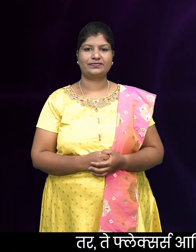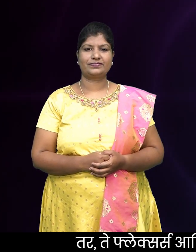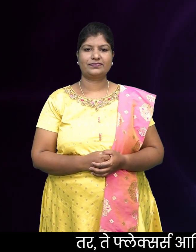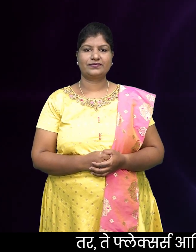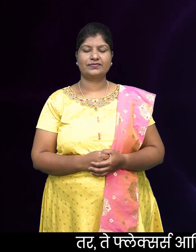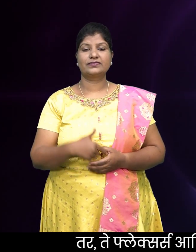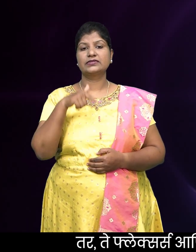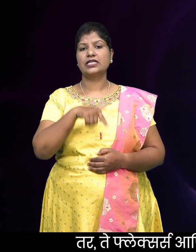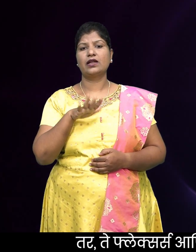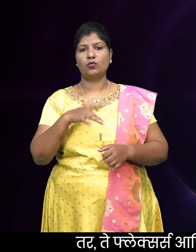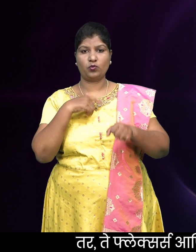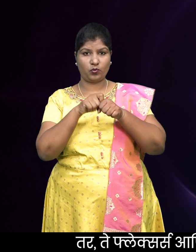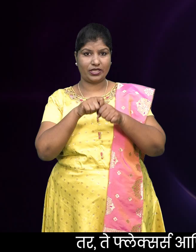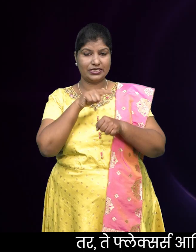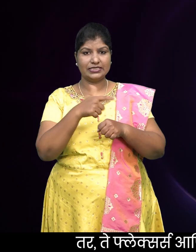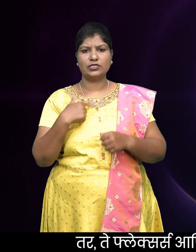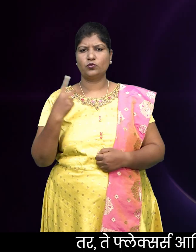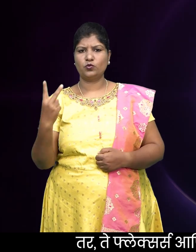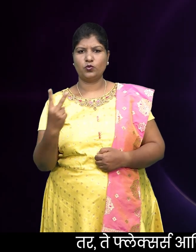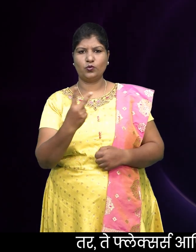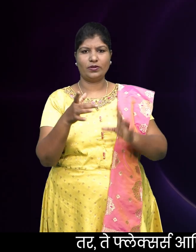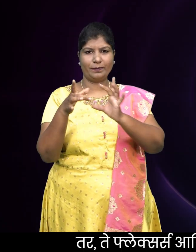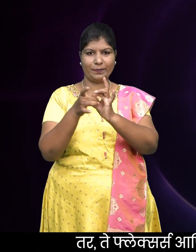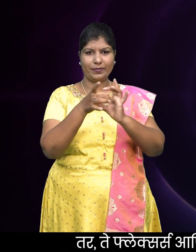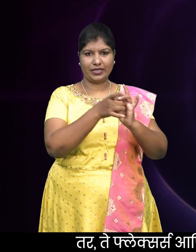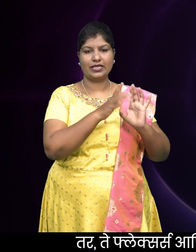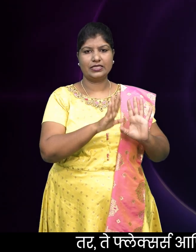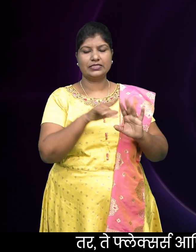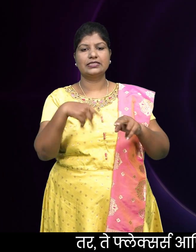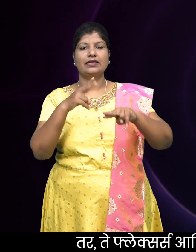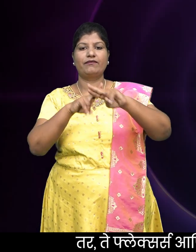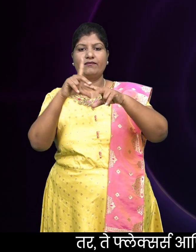तर ते फ्लेक्सरस आणि एक्सटेन्सर्स च्या जोड्यांमध्ये काम करतात.